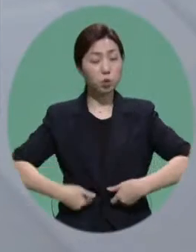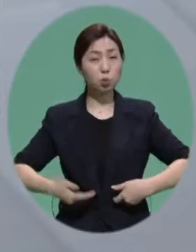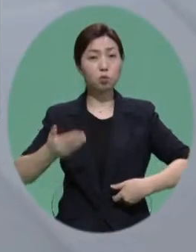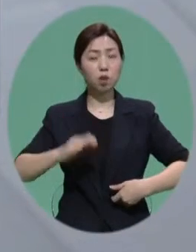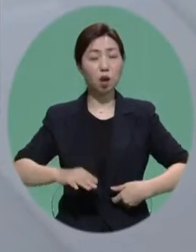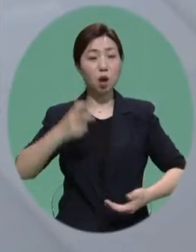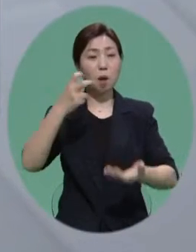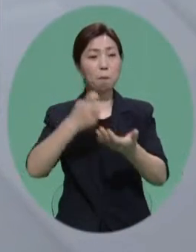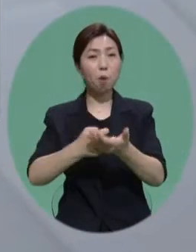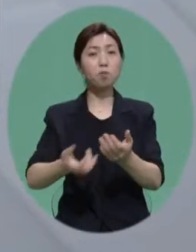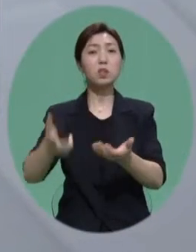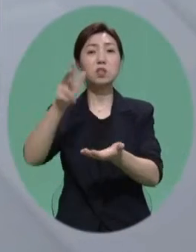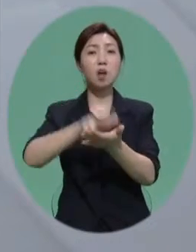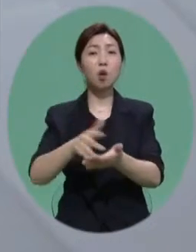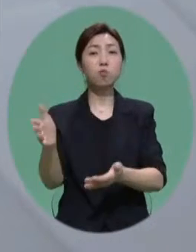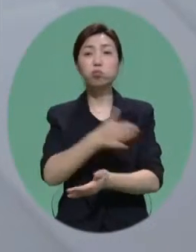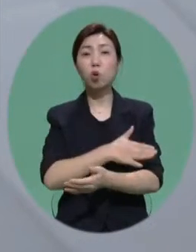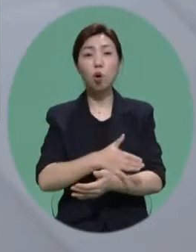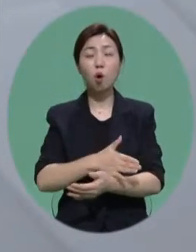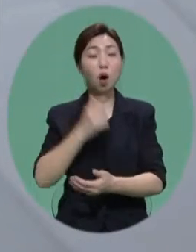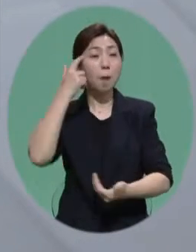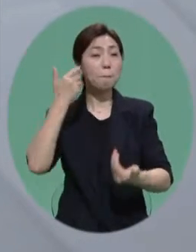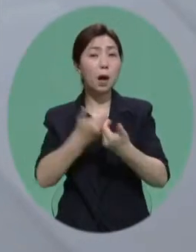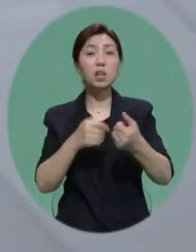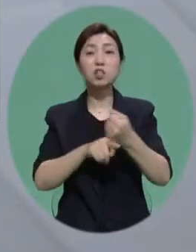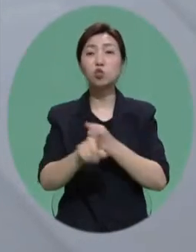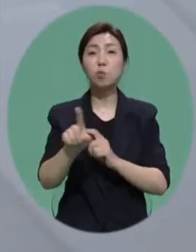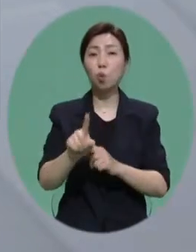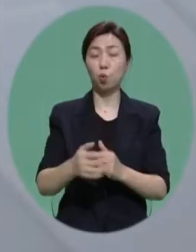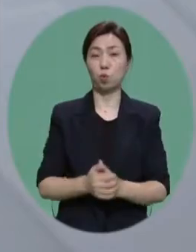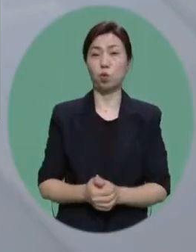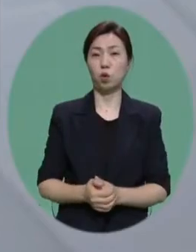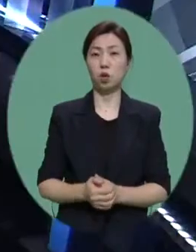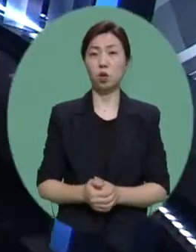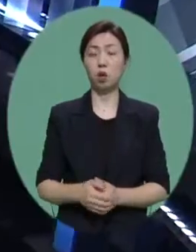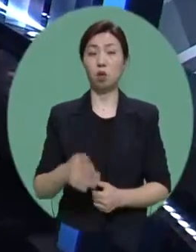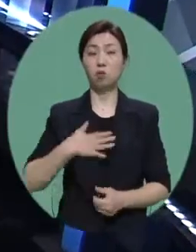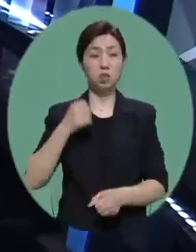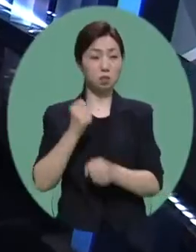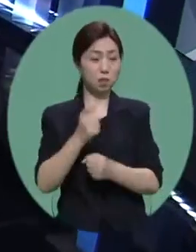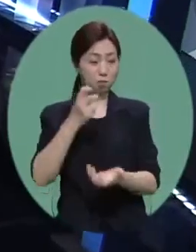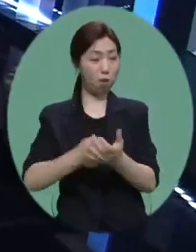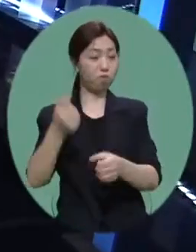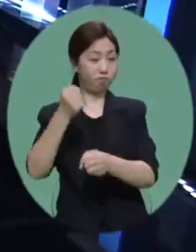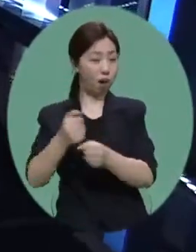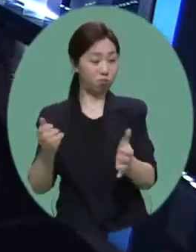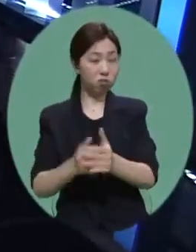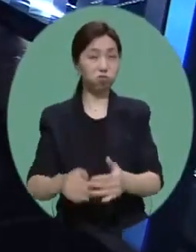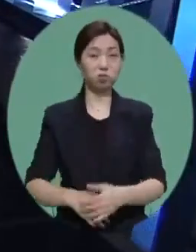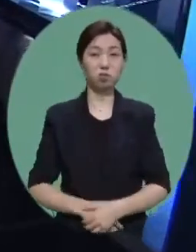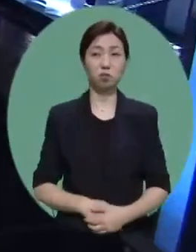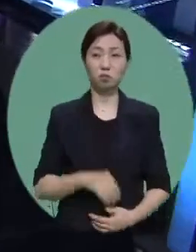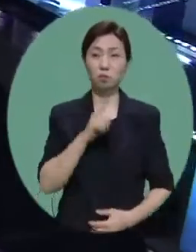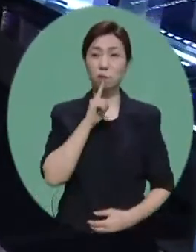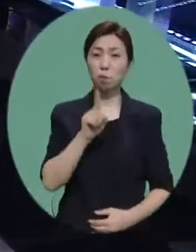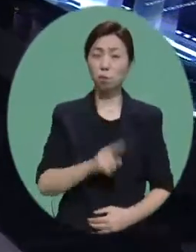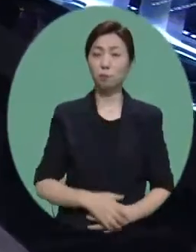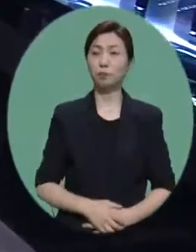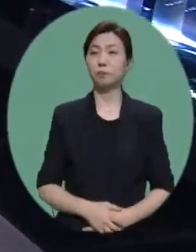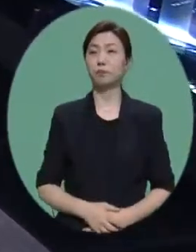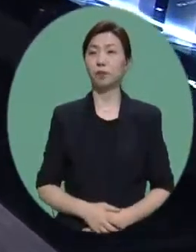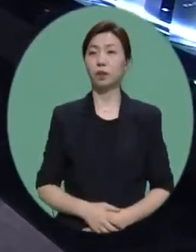이해가 안되구요 뭐 이젠 알아 들으실 수 권 이렇게 하나 여쭤보겠습니다 우리 청년들이 여러가지 어려움들을 겪고